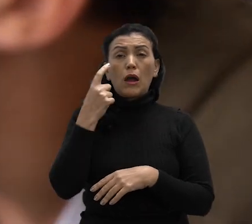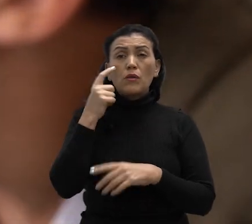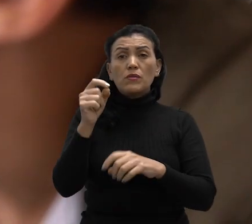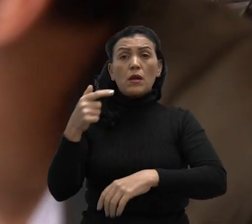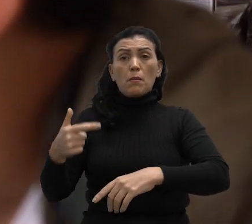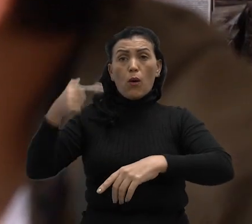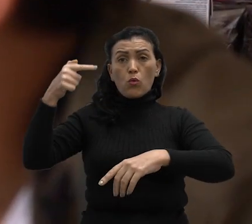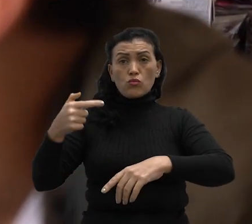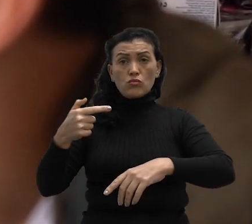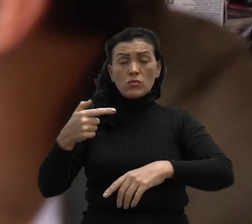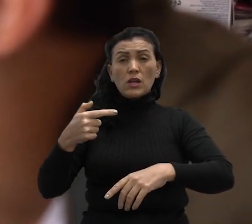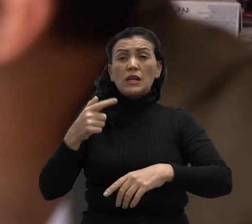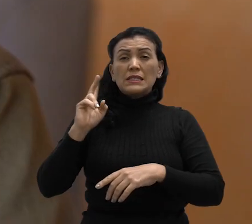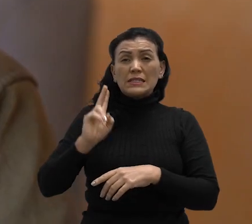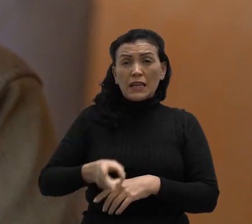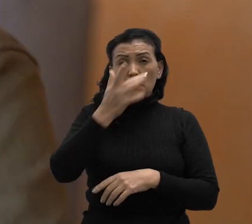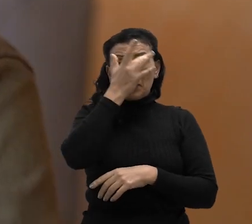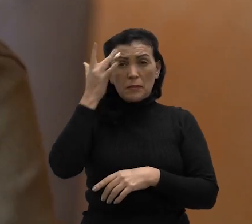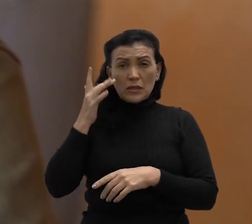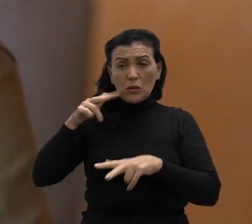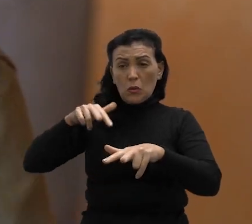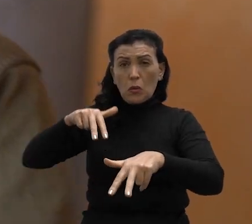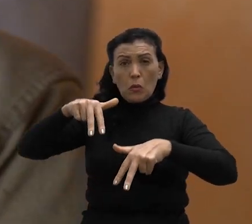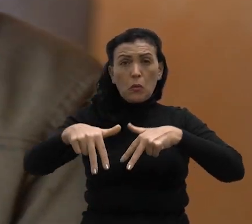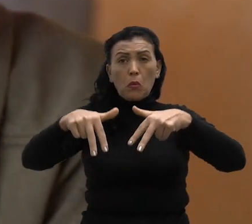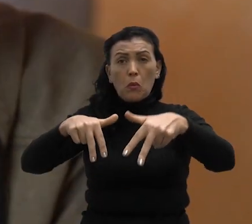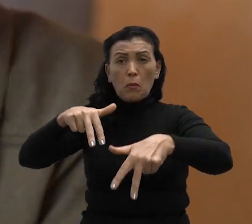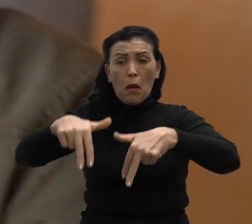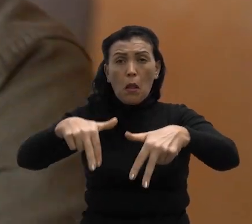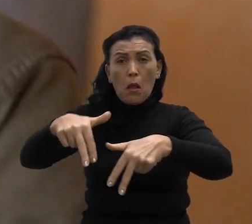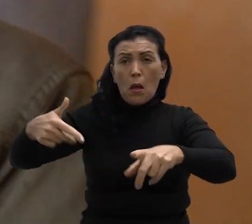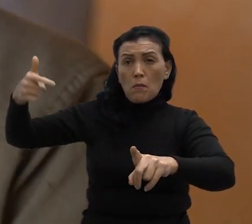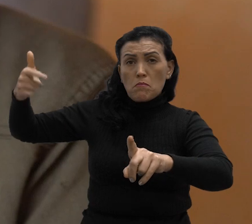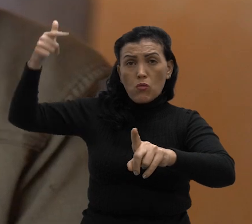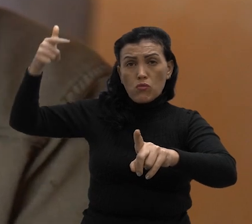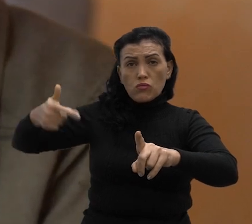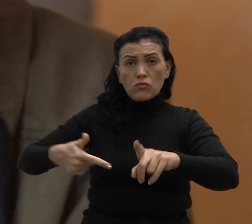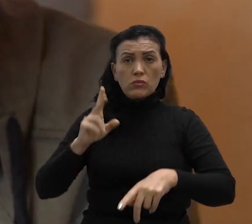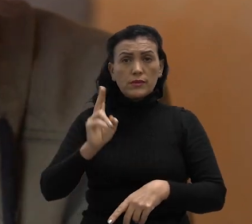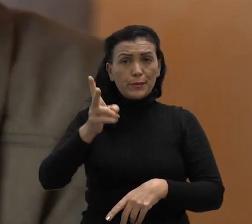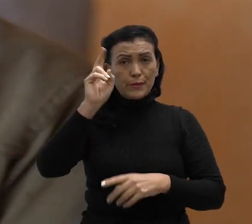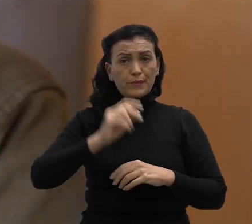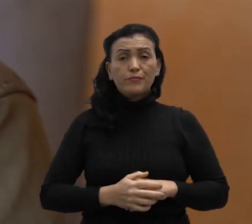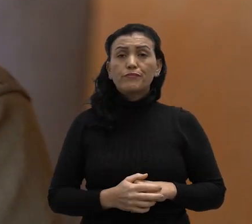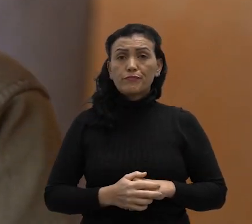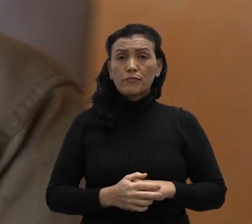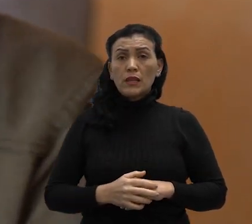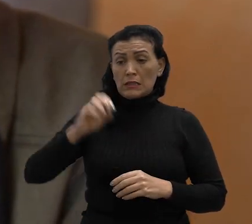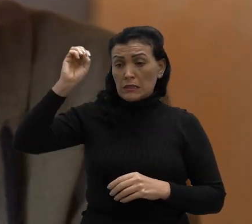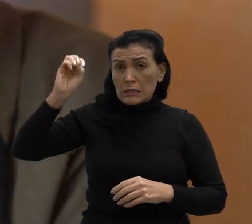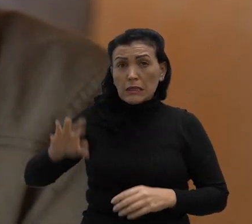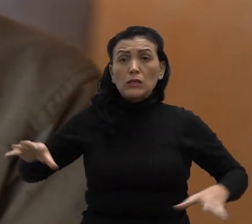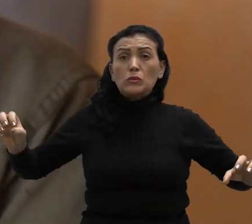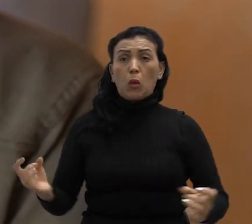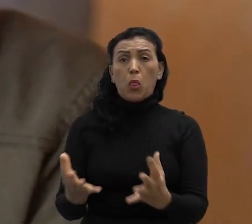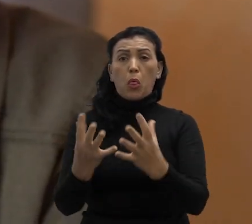اصابتكم، واحد يقدم هيك شويه على المناطق الخلا يطخوه يعني الكاوشوك ما بيأثرش حاجه